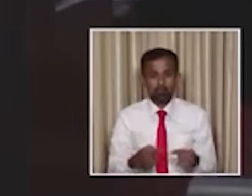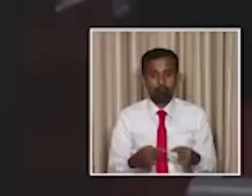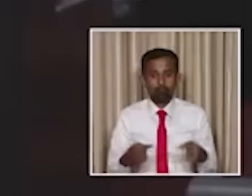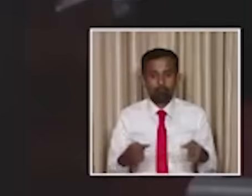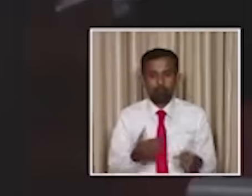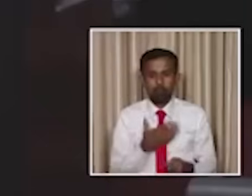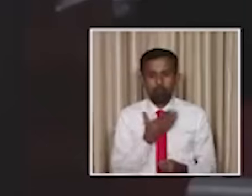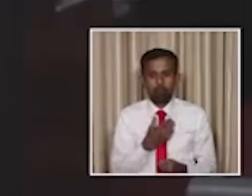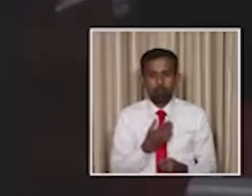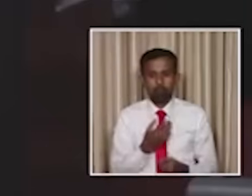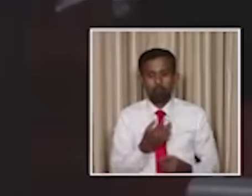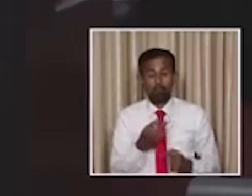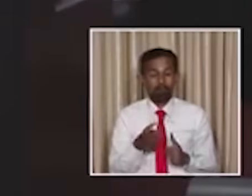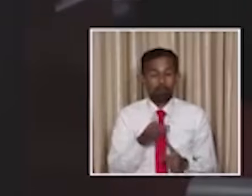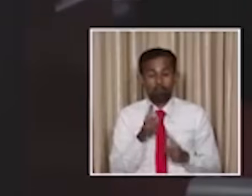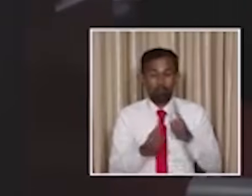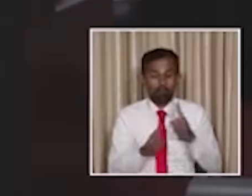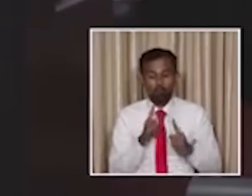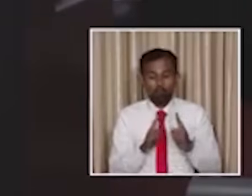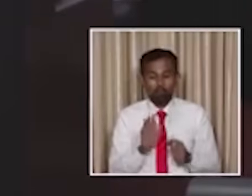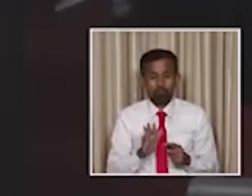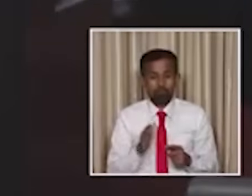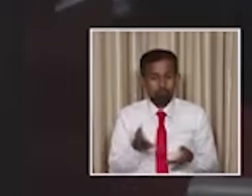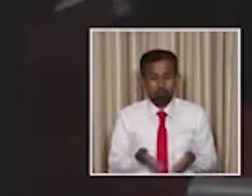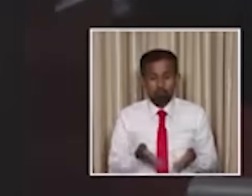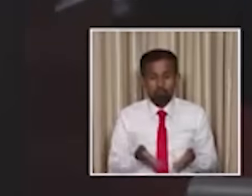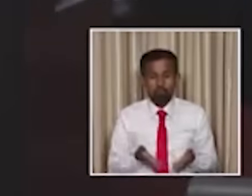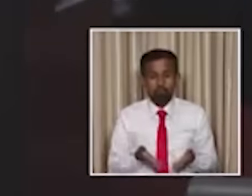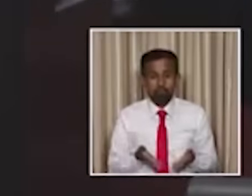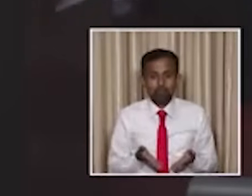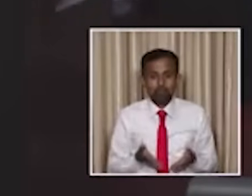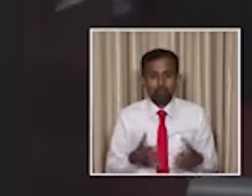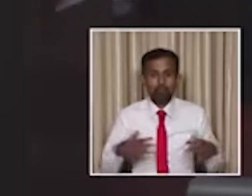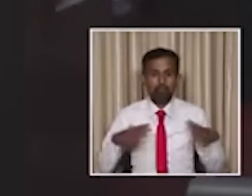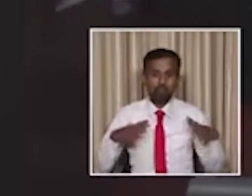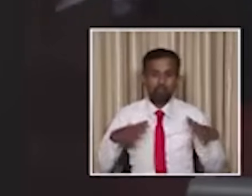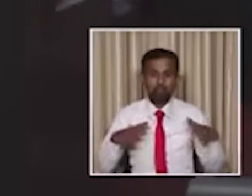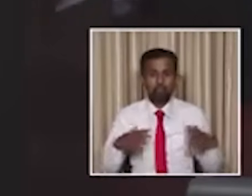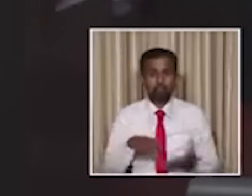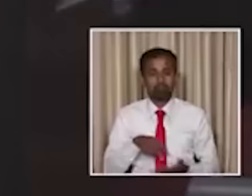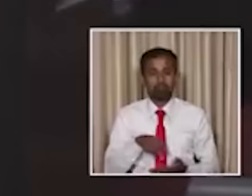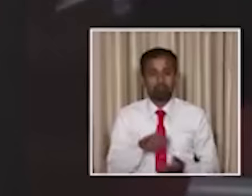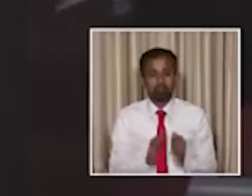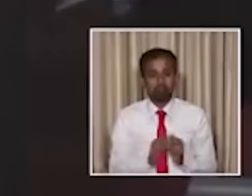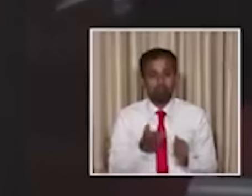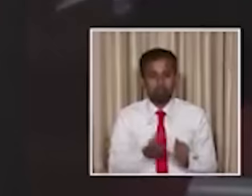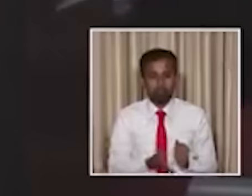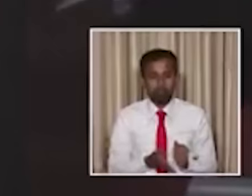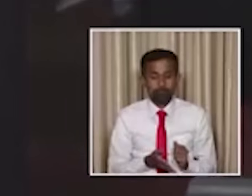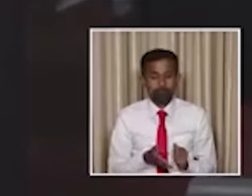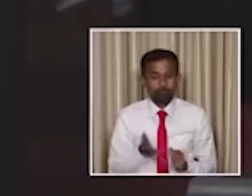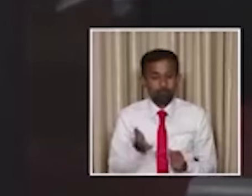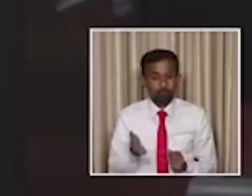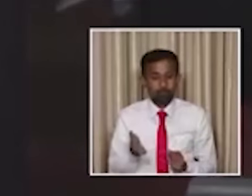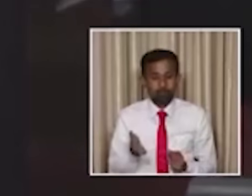வரும் பொம்மைகளாக குந்தியிருப்பதற்காகவோ அல்லது ஊடகங்களுக்கு உரத்து கூச்சலிட்டு விட்டு